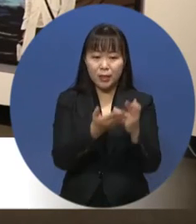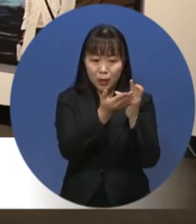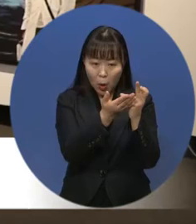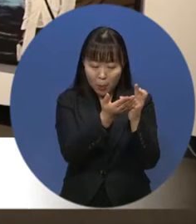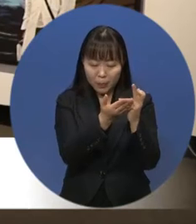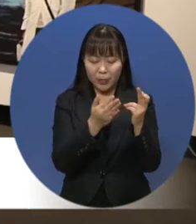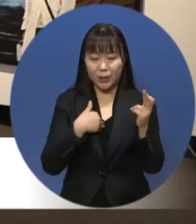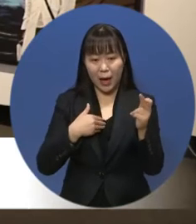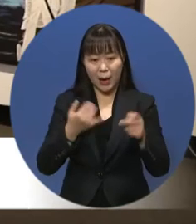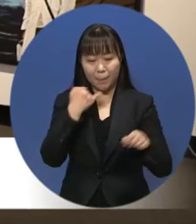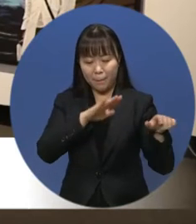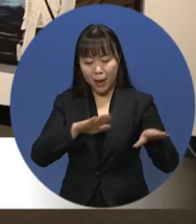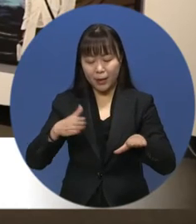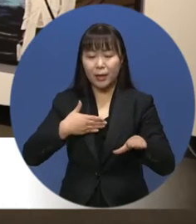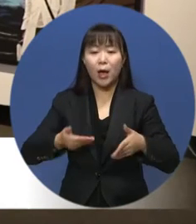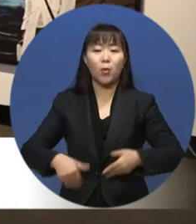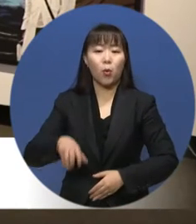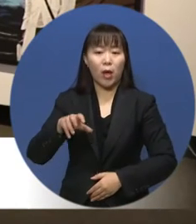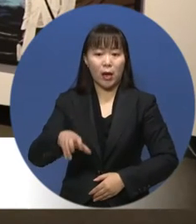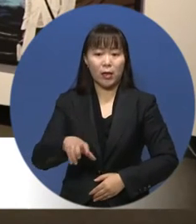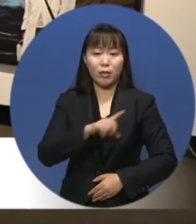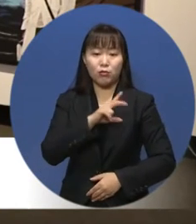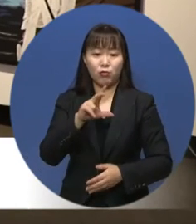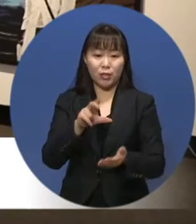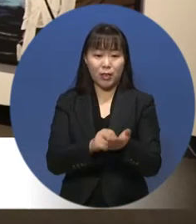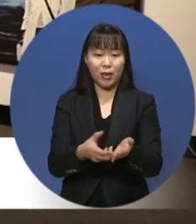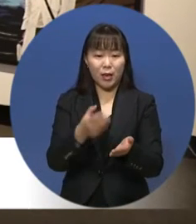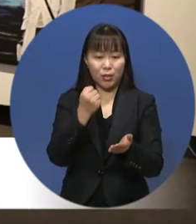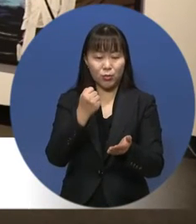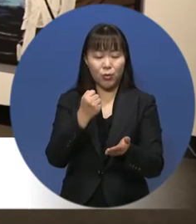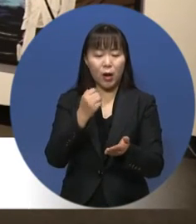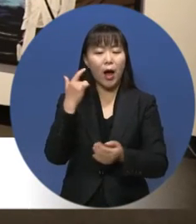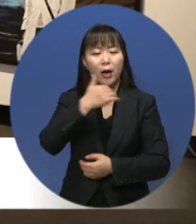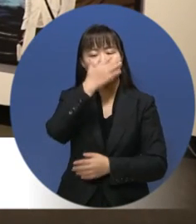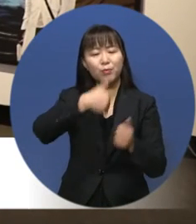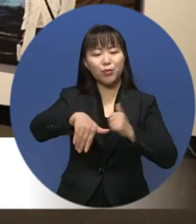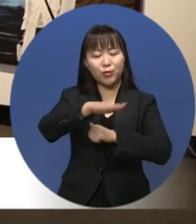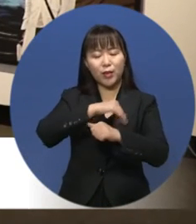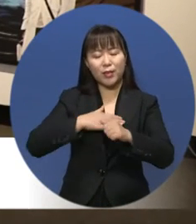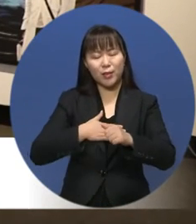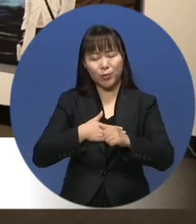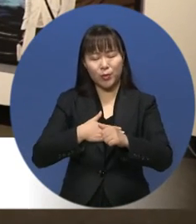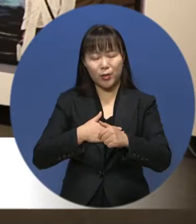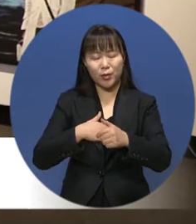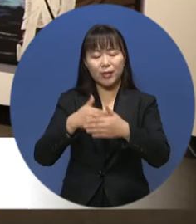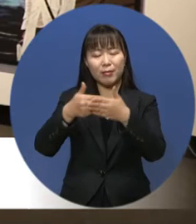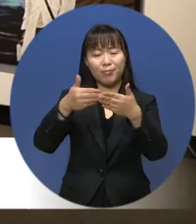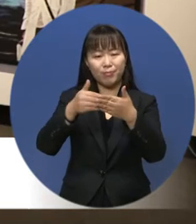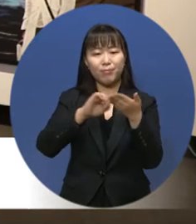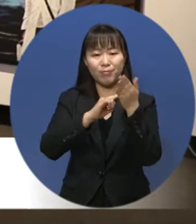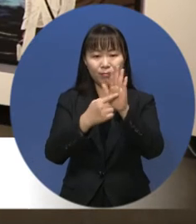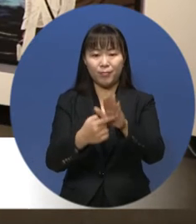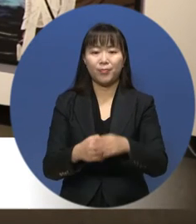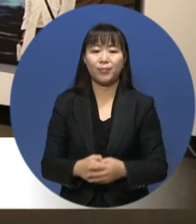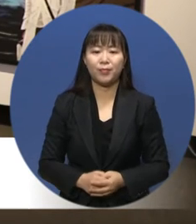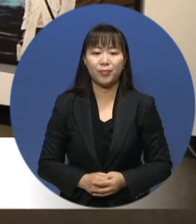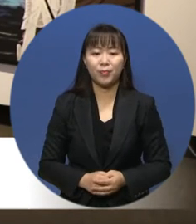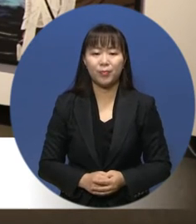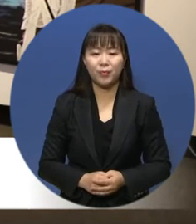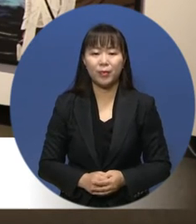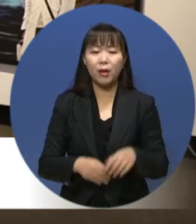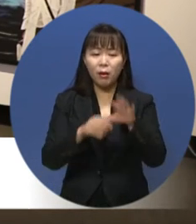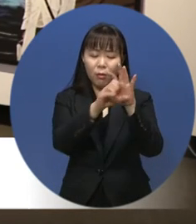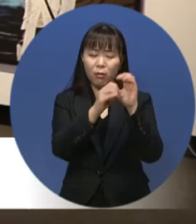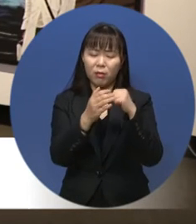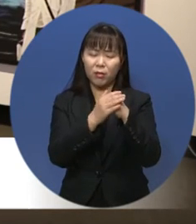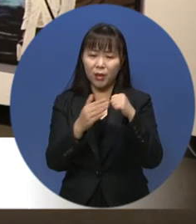나의 바다, 나의 고향이라는 주제로 여수의 아름다운 풍경과 정서를 담아보았습니다. 코로나로